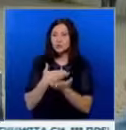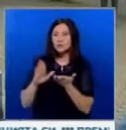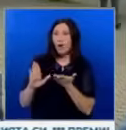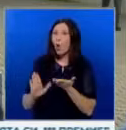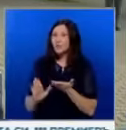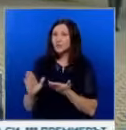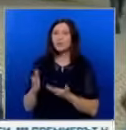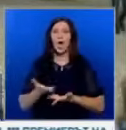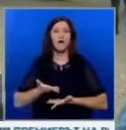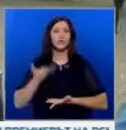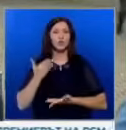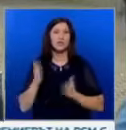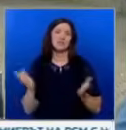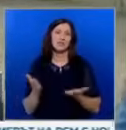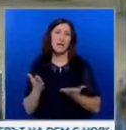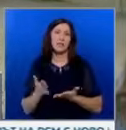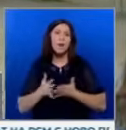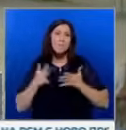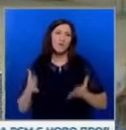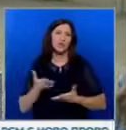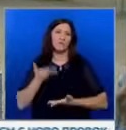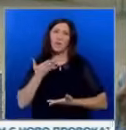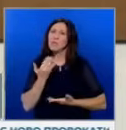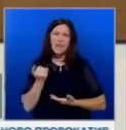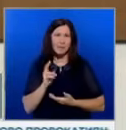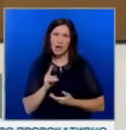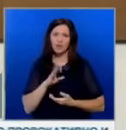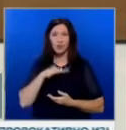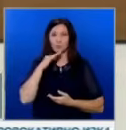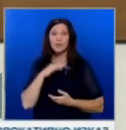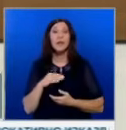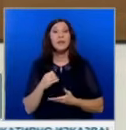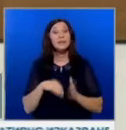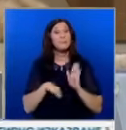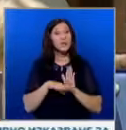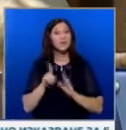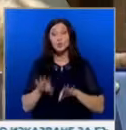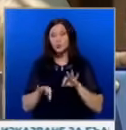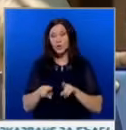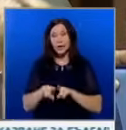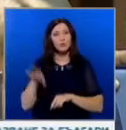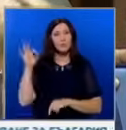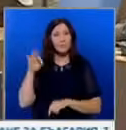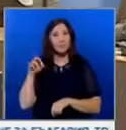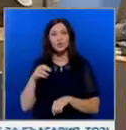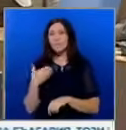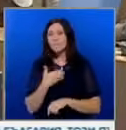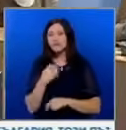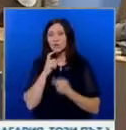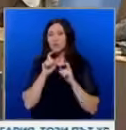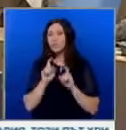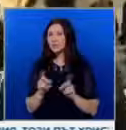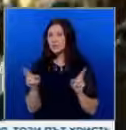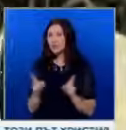на авторитети да стане по-авторитетен, няма как да го постигне. Депутатите, които гласуваха, както препоръча Делян Пеевски,